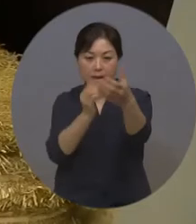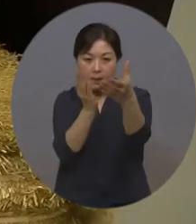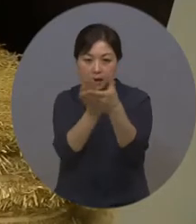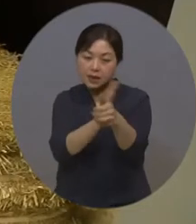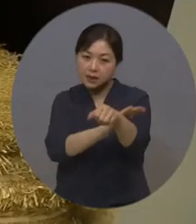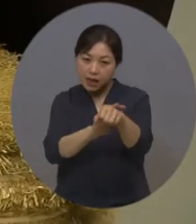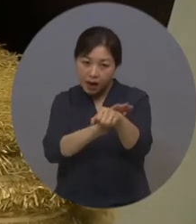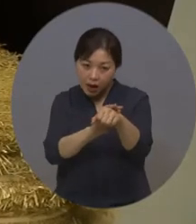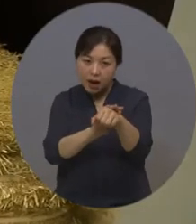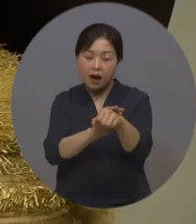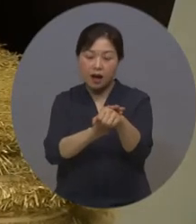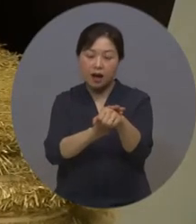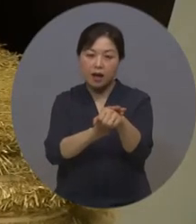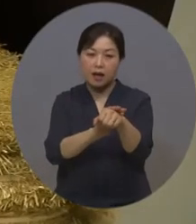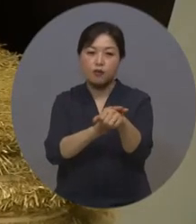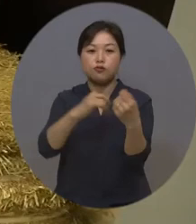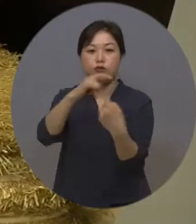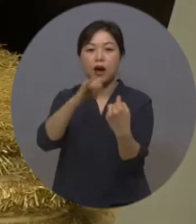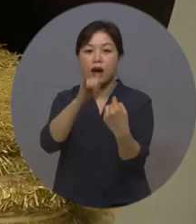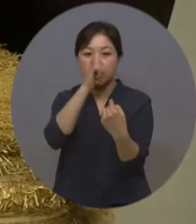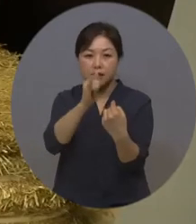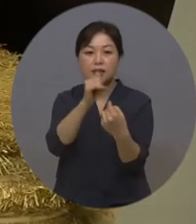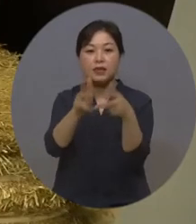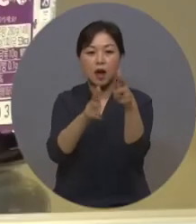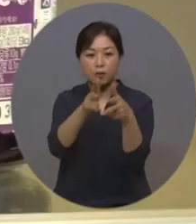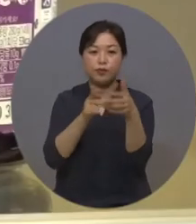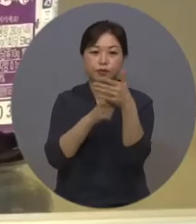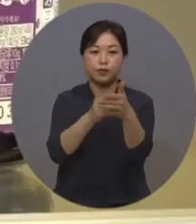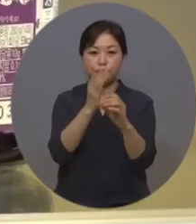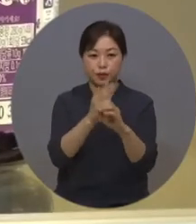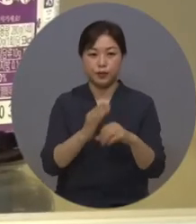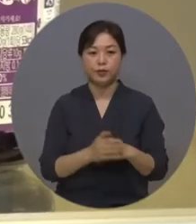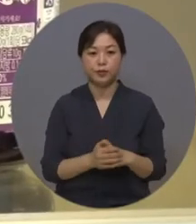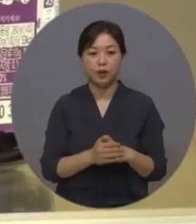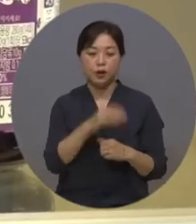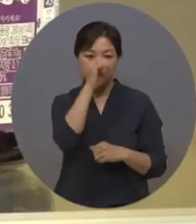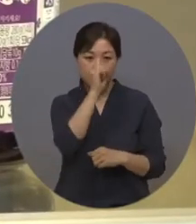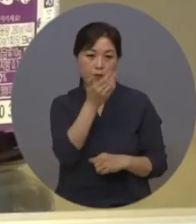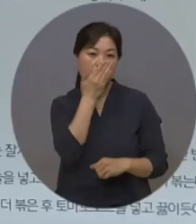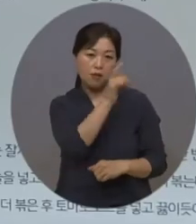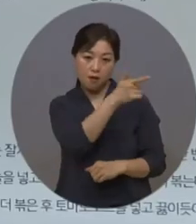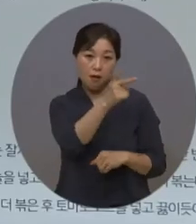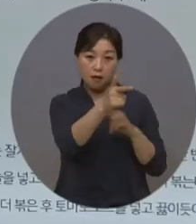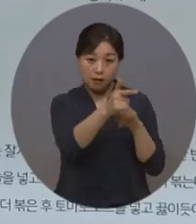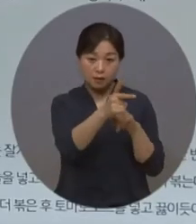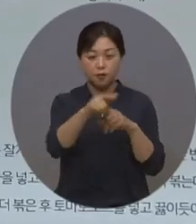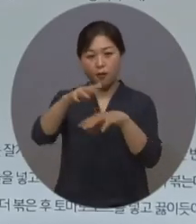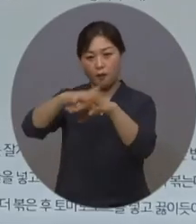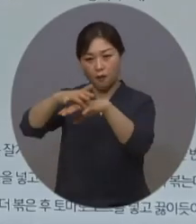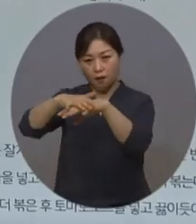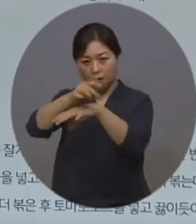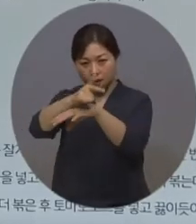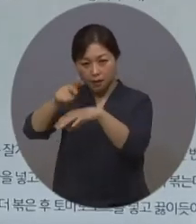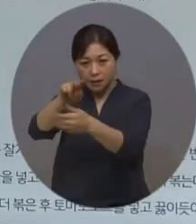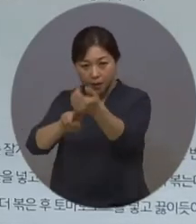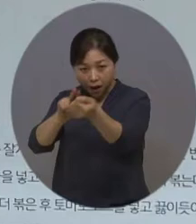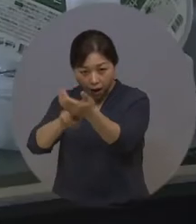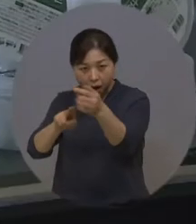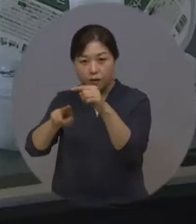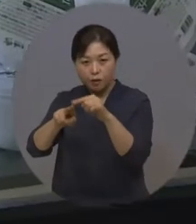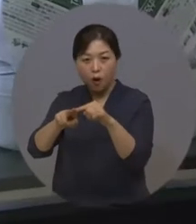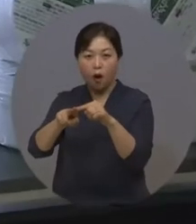공간 구축 사업을 꾸준히 진행하고 있습니다 양질의 뭐 꼬리로 농가의 팔러 미 소득증대에 기여하고